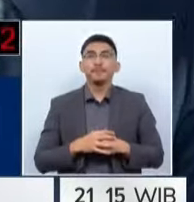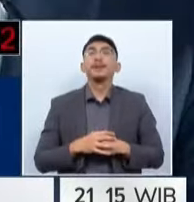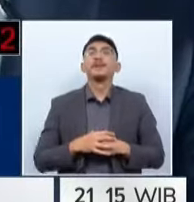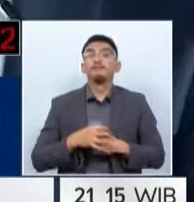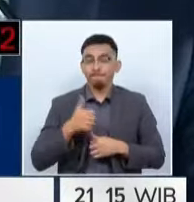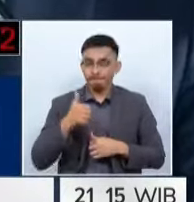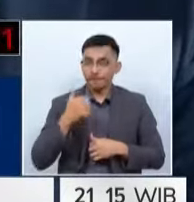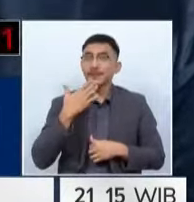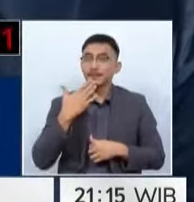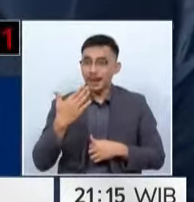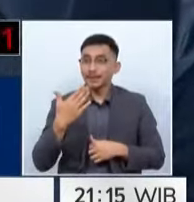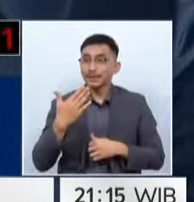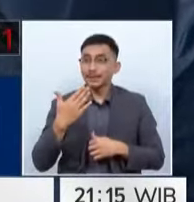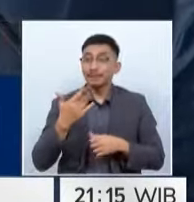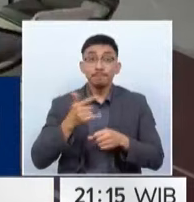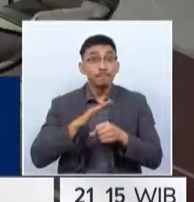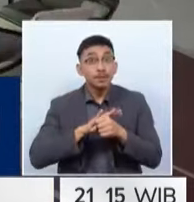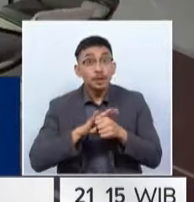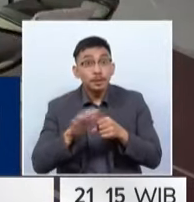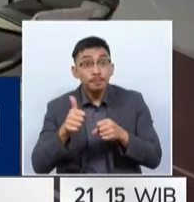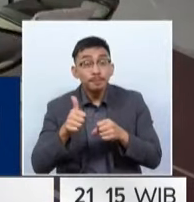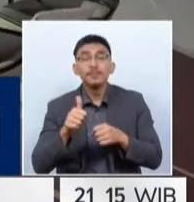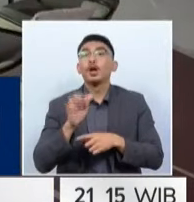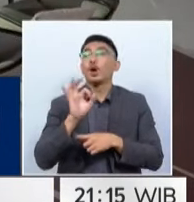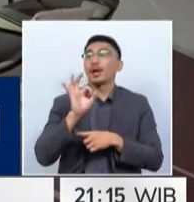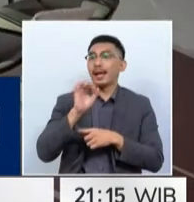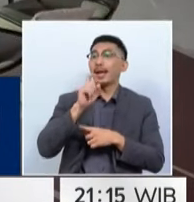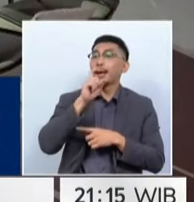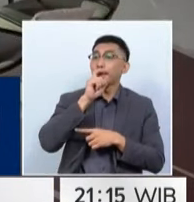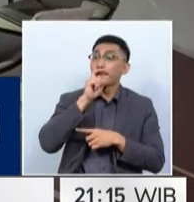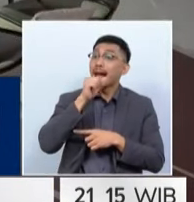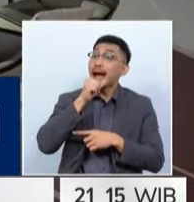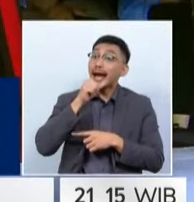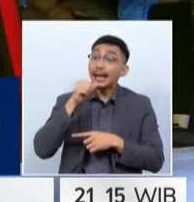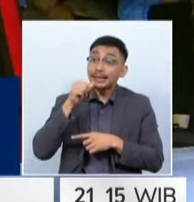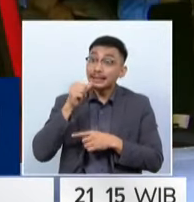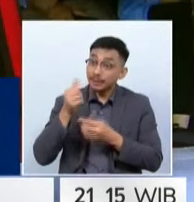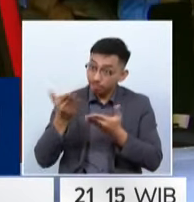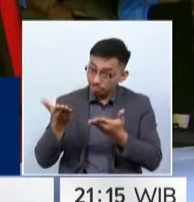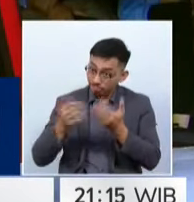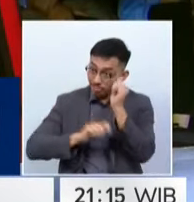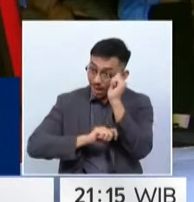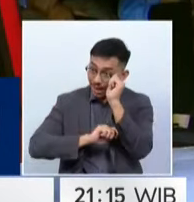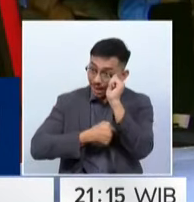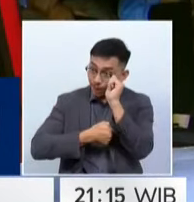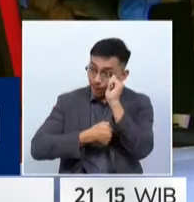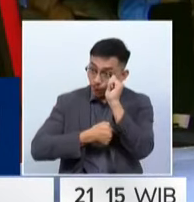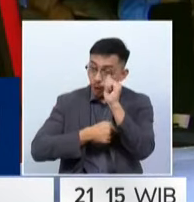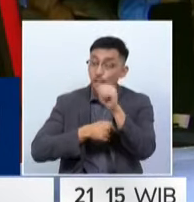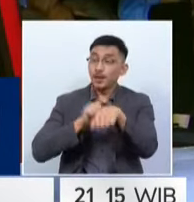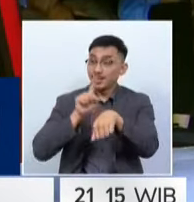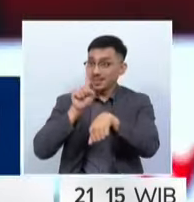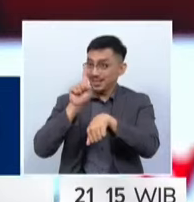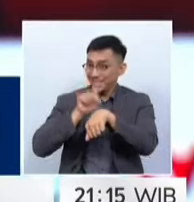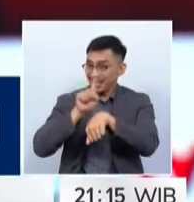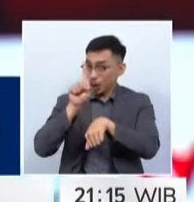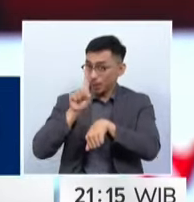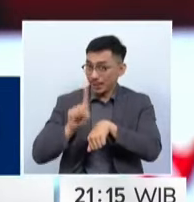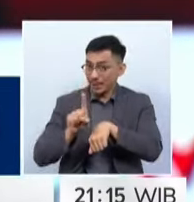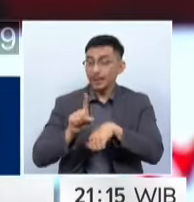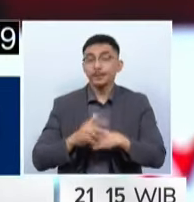Ganjar Baik Pak Anis silakan menanggapi jawaban dari Pak Ganjar waktu 1 menit Pak Anis silakan jadi